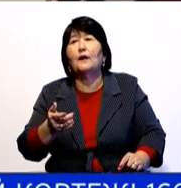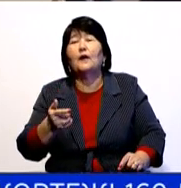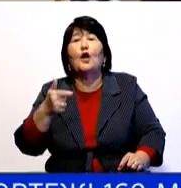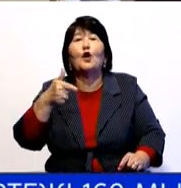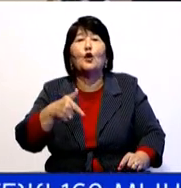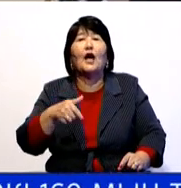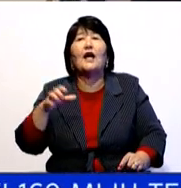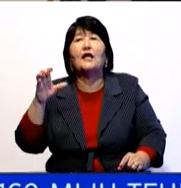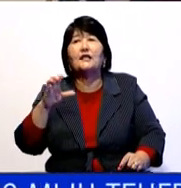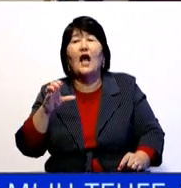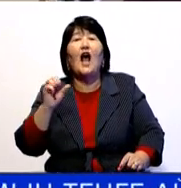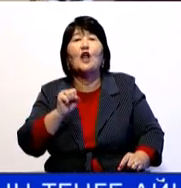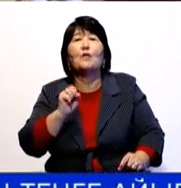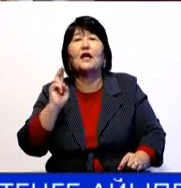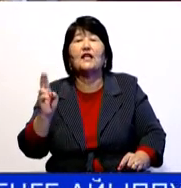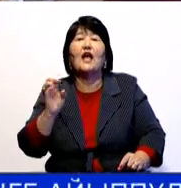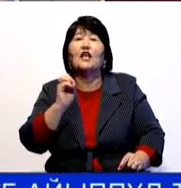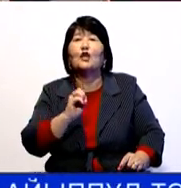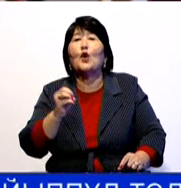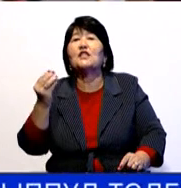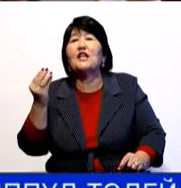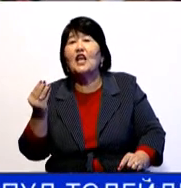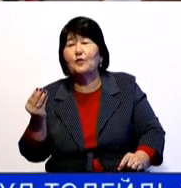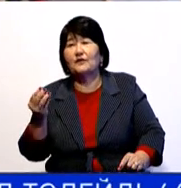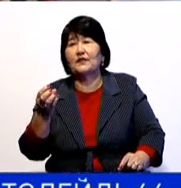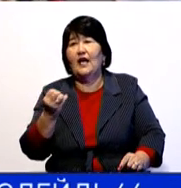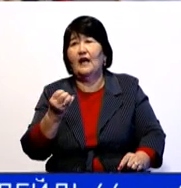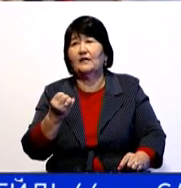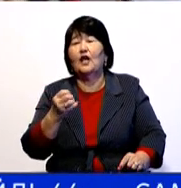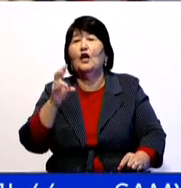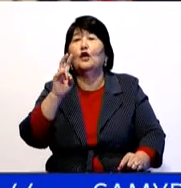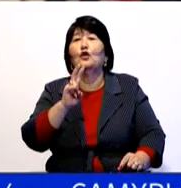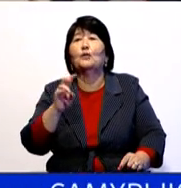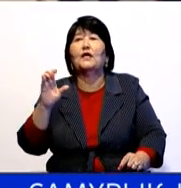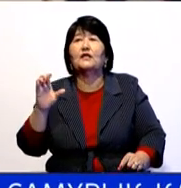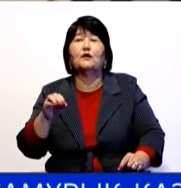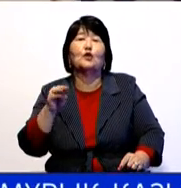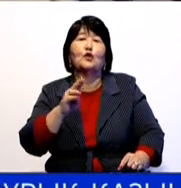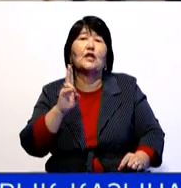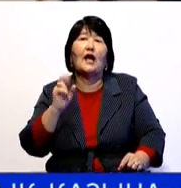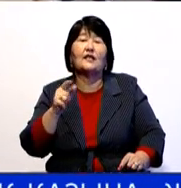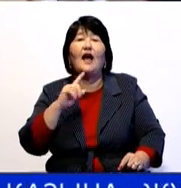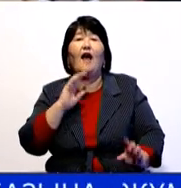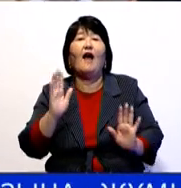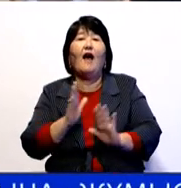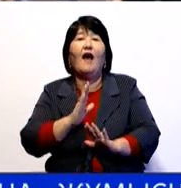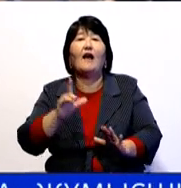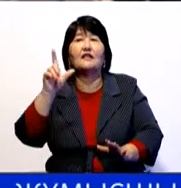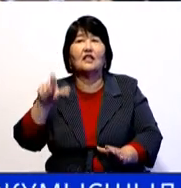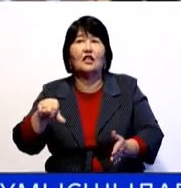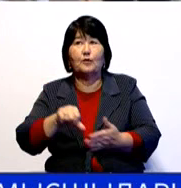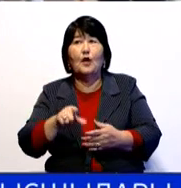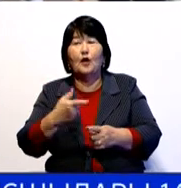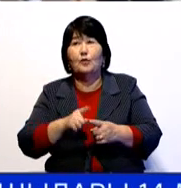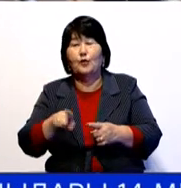Гүлхан Сергейбаева, Алмаз Кішкенбаев, Ербол Шарипов сынды және Нұрболат Сейтмұратов, Руслан Садықов сынды әншілер бар. Енді мұндағы